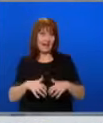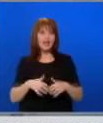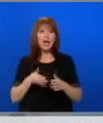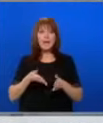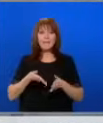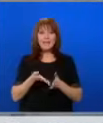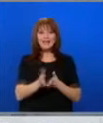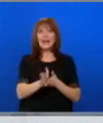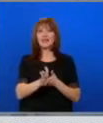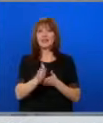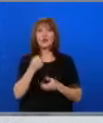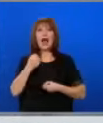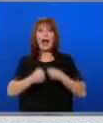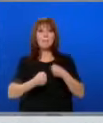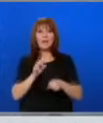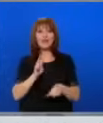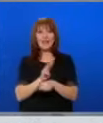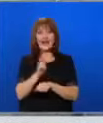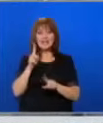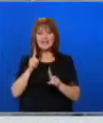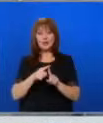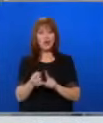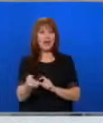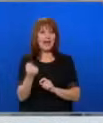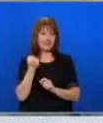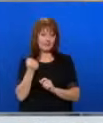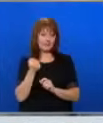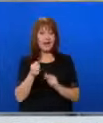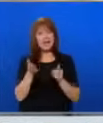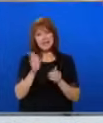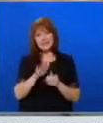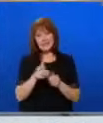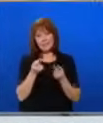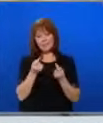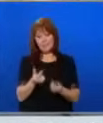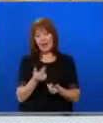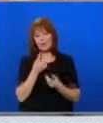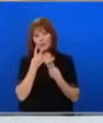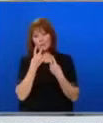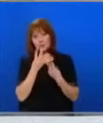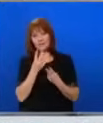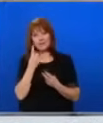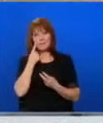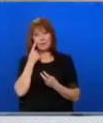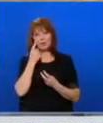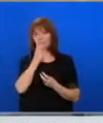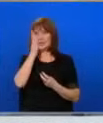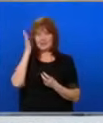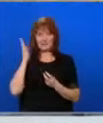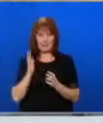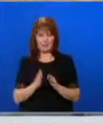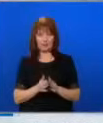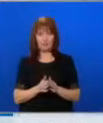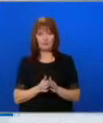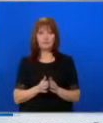преминаването на камиони на 12 тона там е забранено още за времето в прогнозата след малко с Павлета Терзийска.